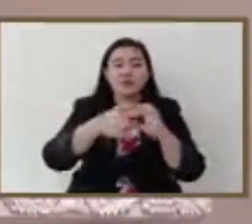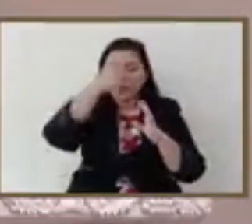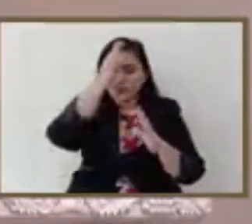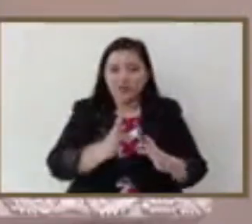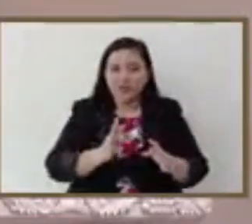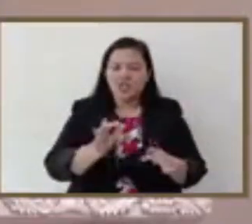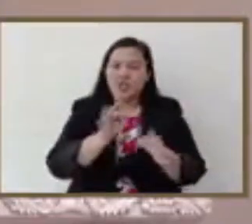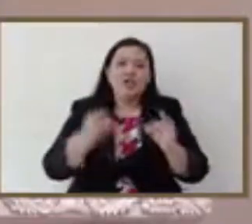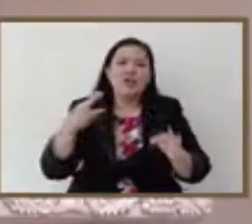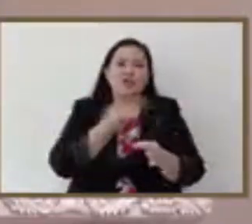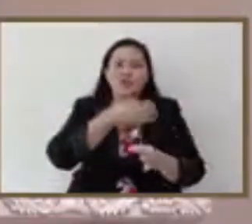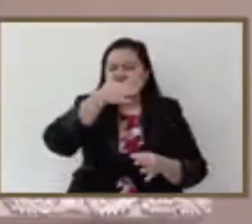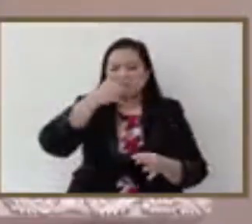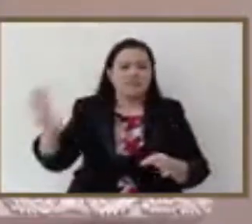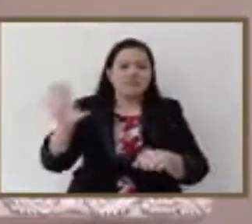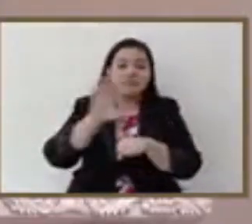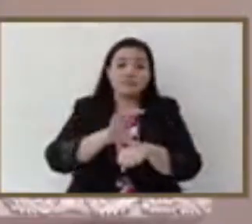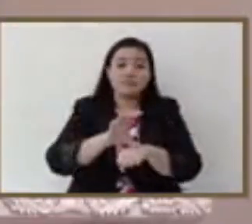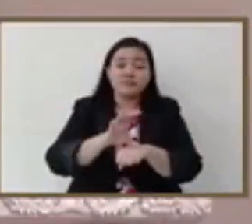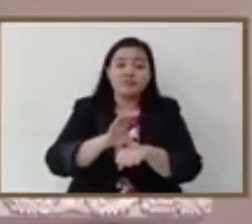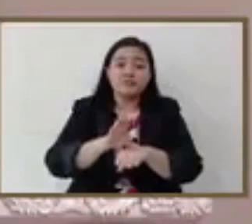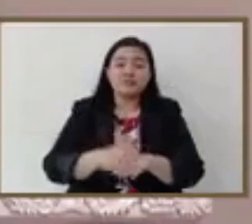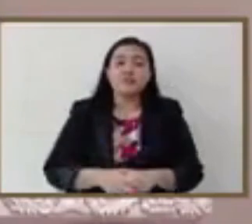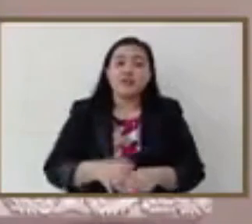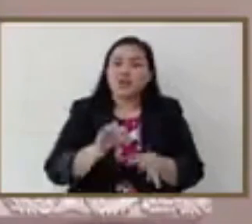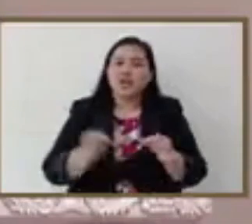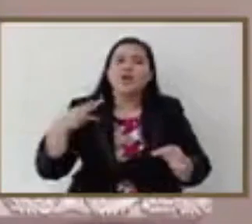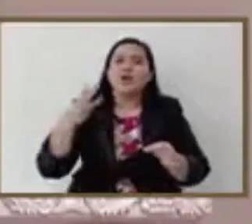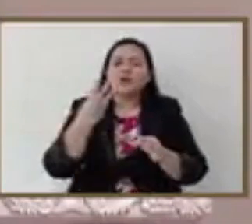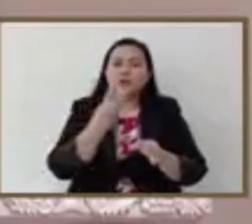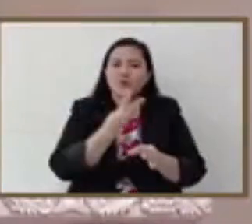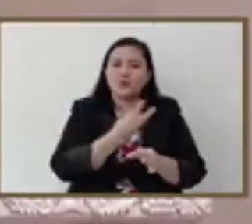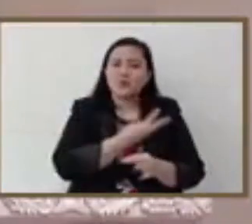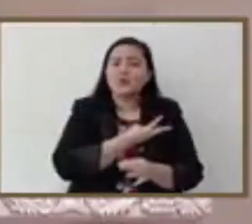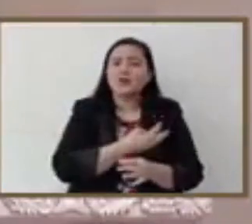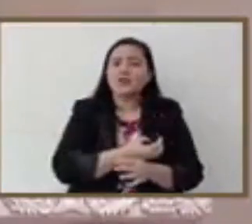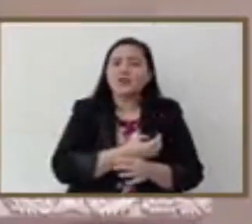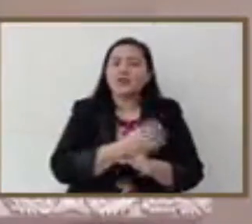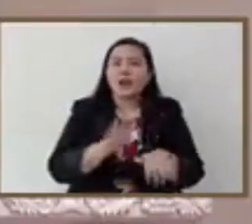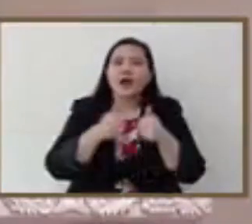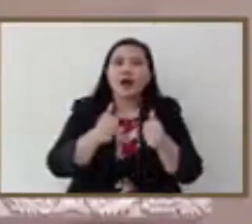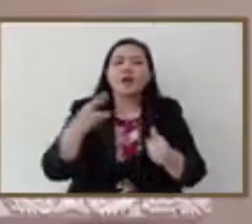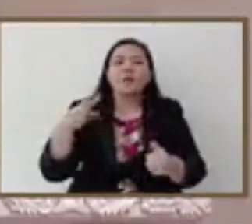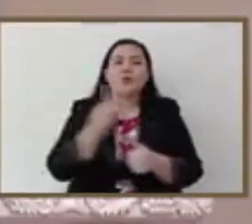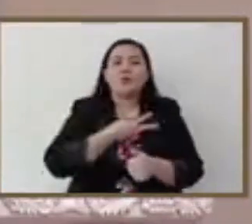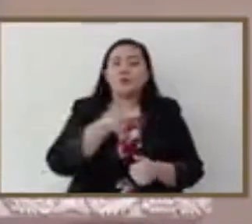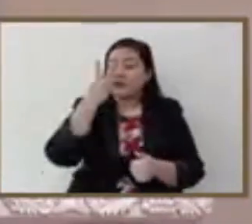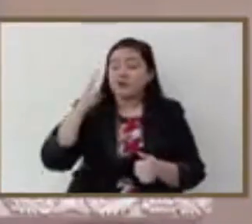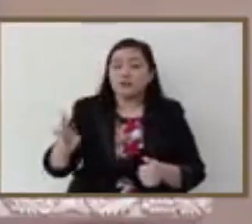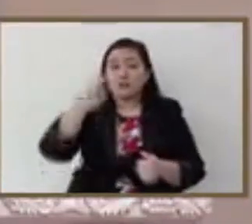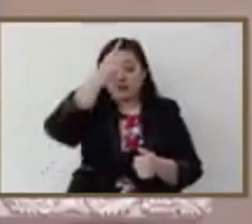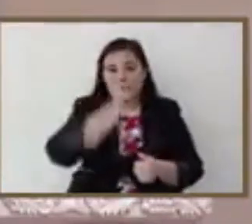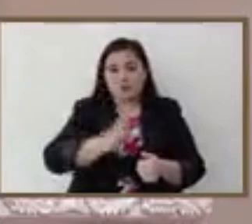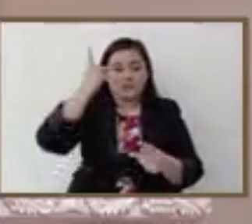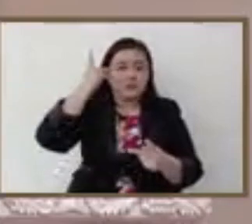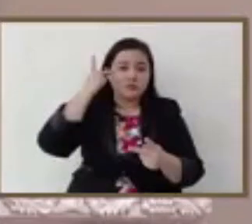plano ng Diyos sa buhay po natin kung tayo po hindi sasagana ng salita ng Diyos? Kaya nga sinasabi ko, maging ang mga bata,